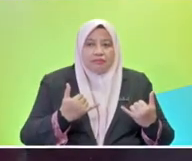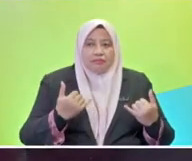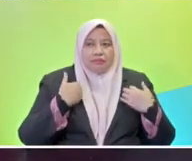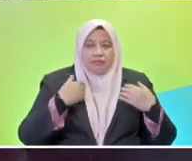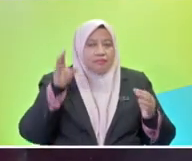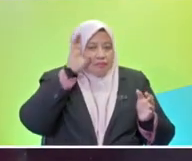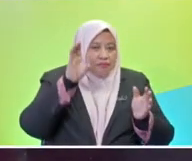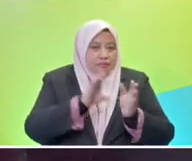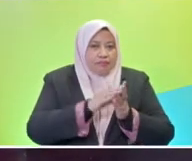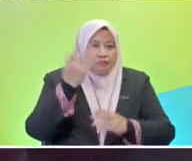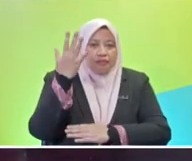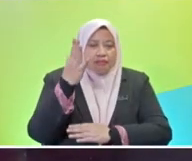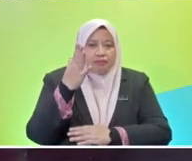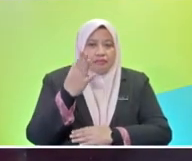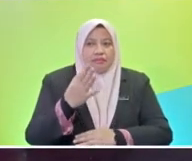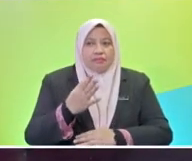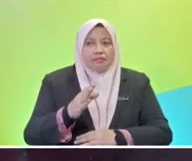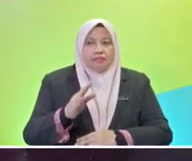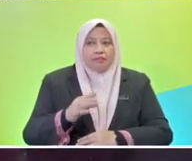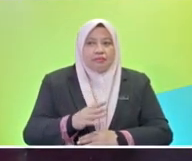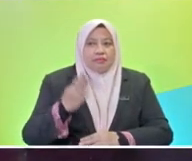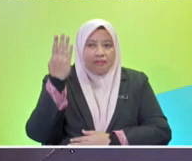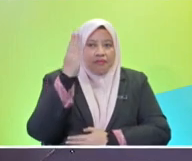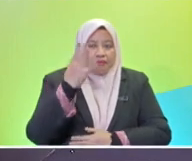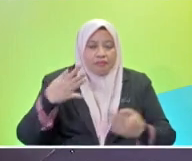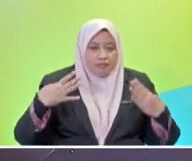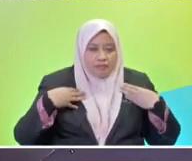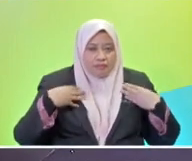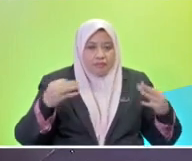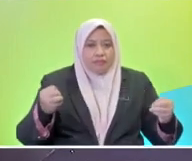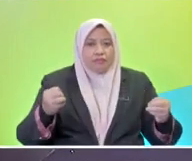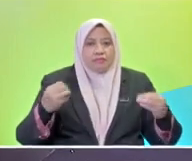tu. Yang ni. Inilah, cikgu, yang paling orang kata subur.